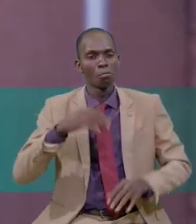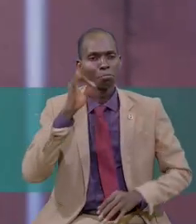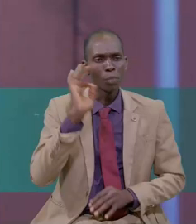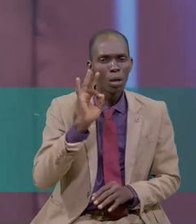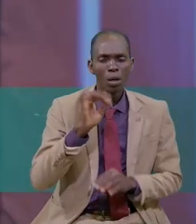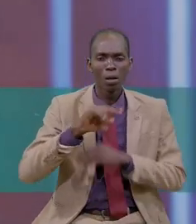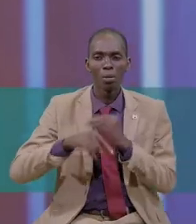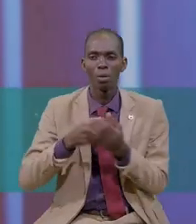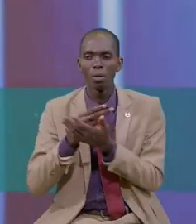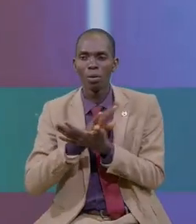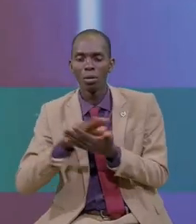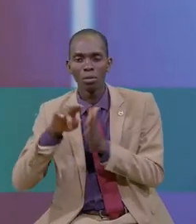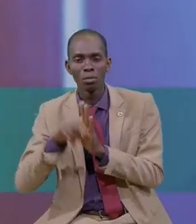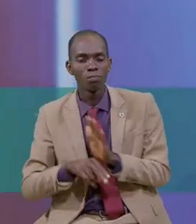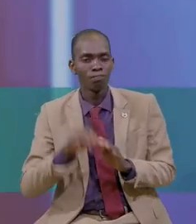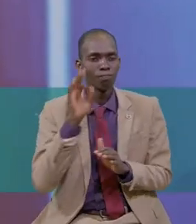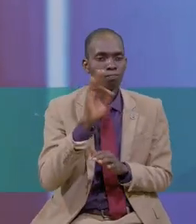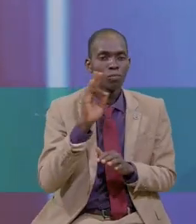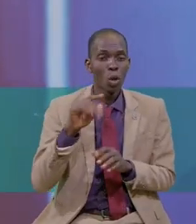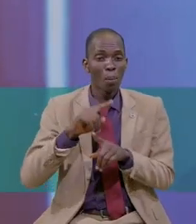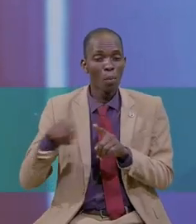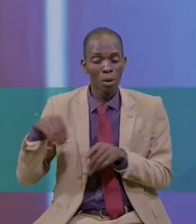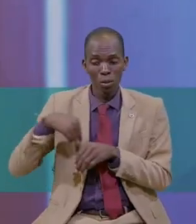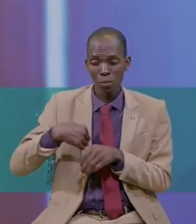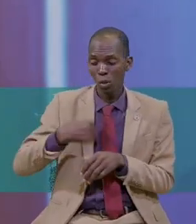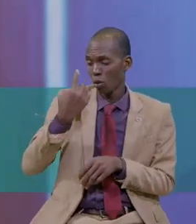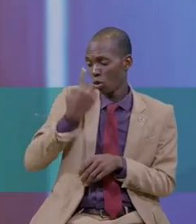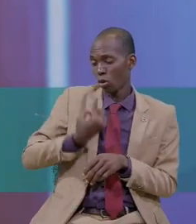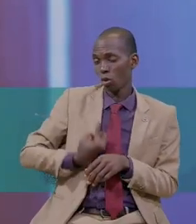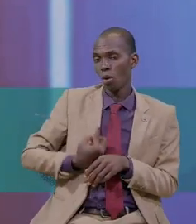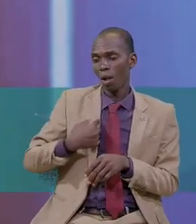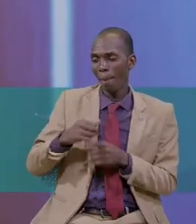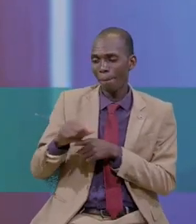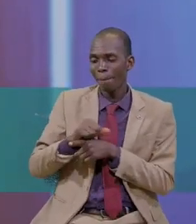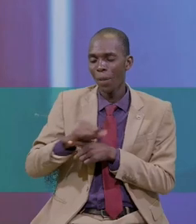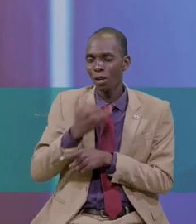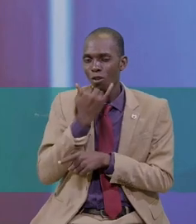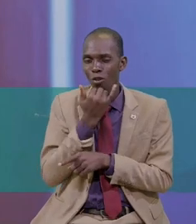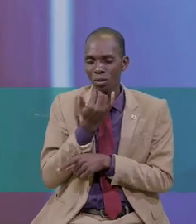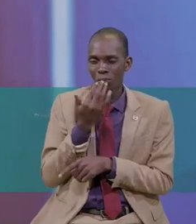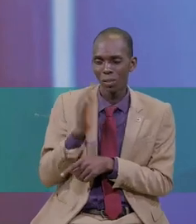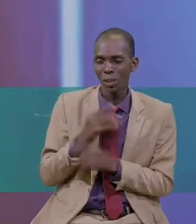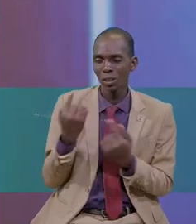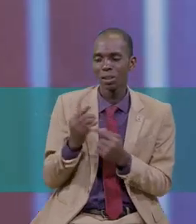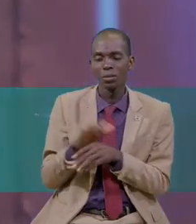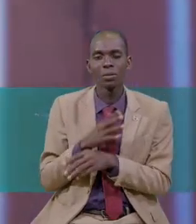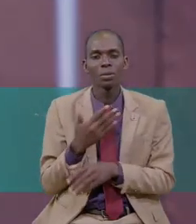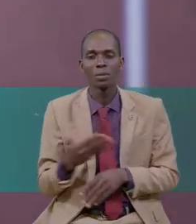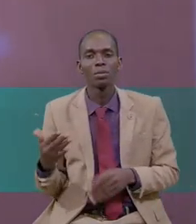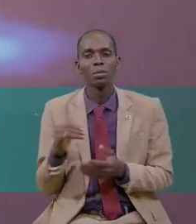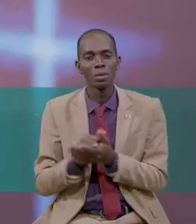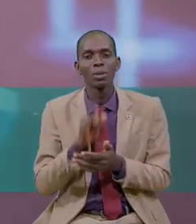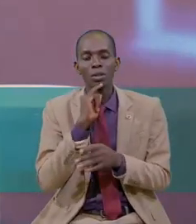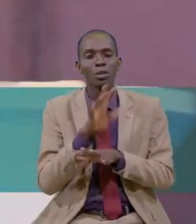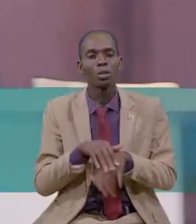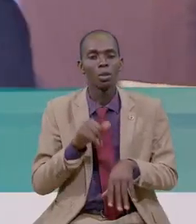privé et je pratique l'injustice. Ça, c'est l'hypocrisie. Ici,